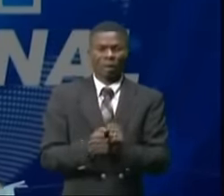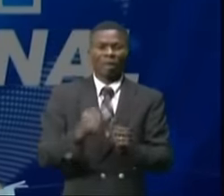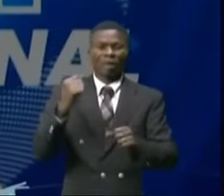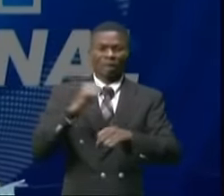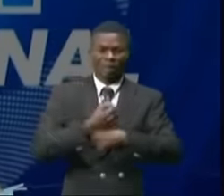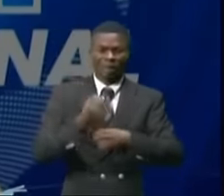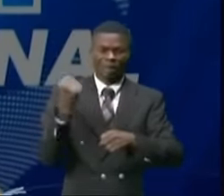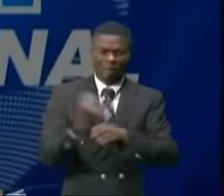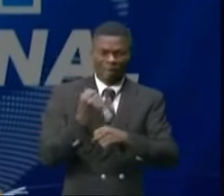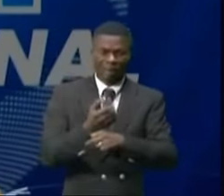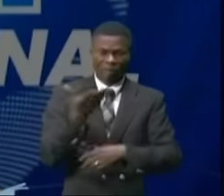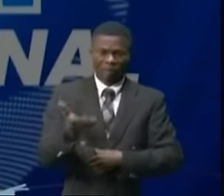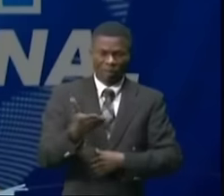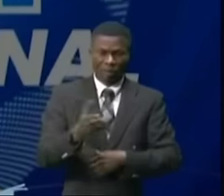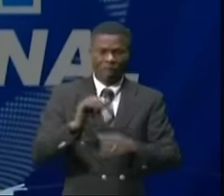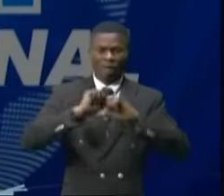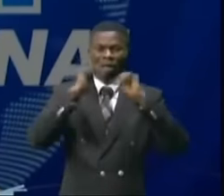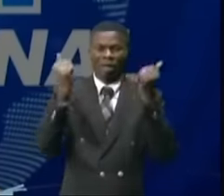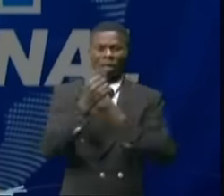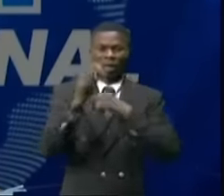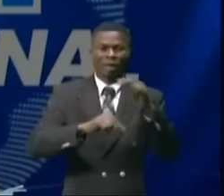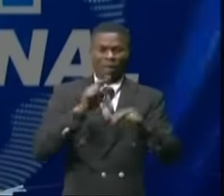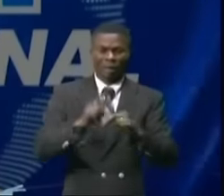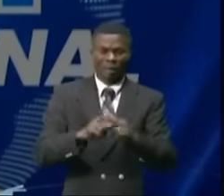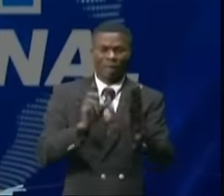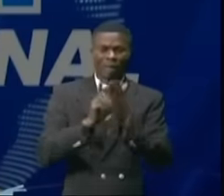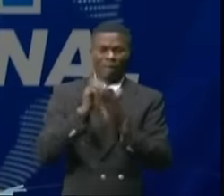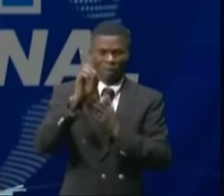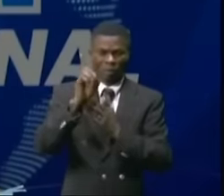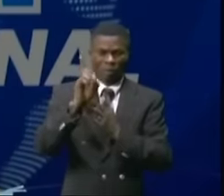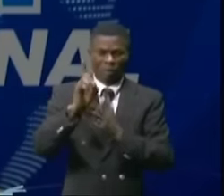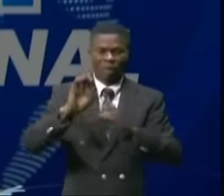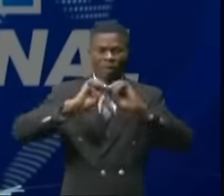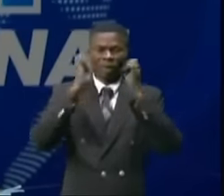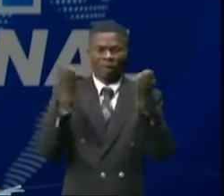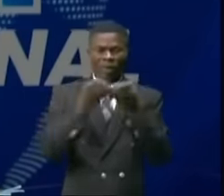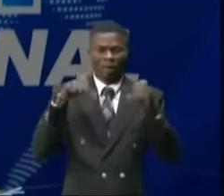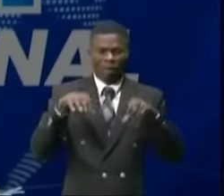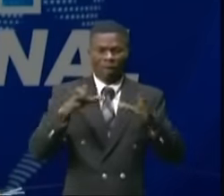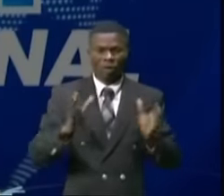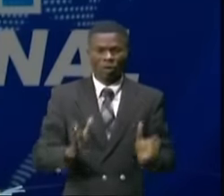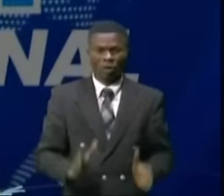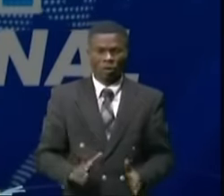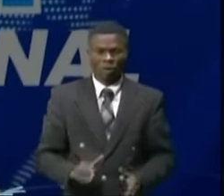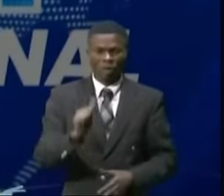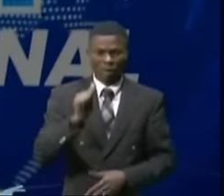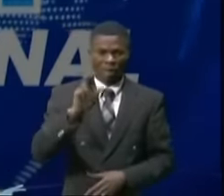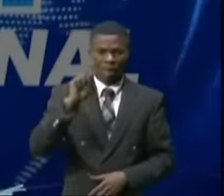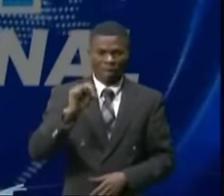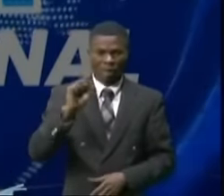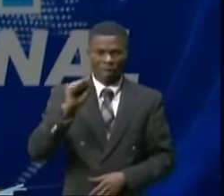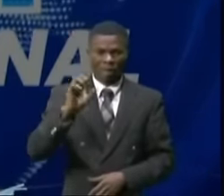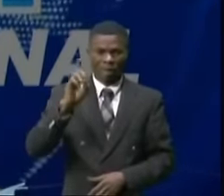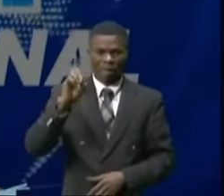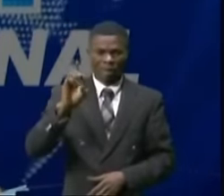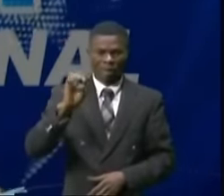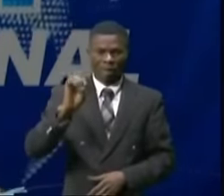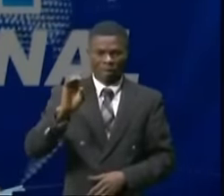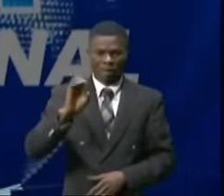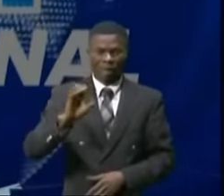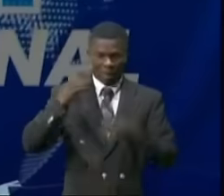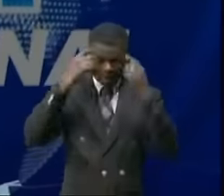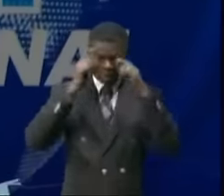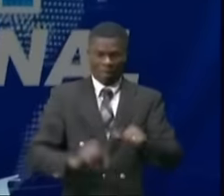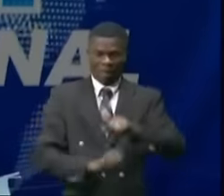l'entrepreneuriat. En effet, l'Agence nationale de développement de l'entrepreneuriat congolais, ANADEC a tenu à vous